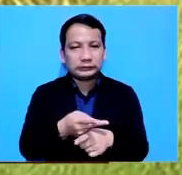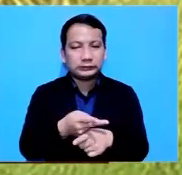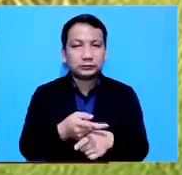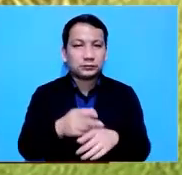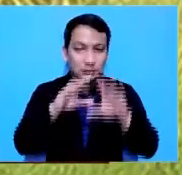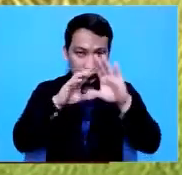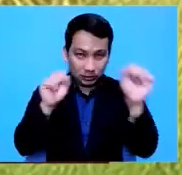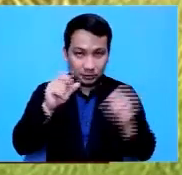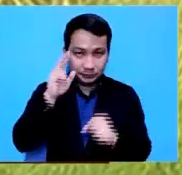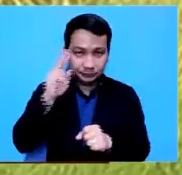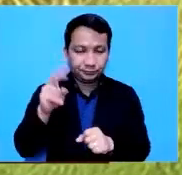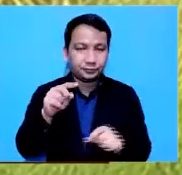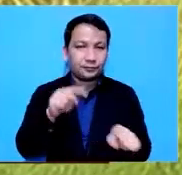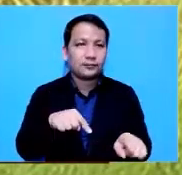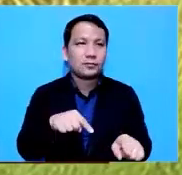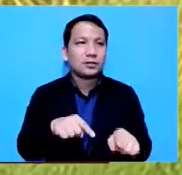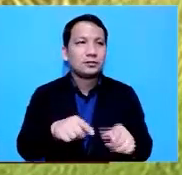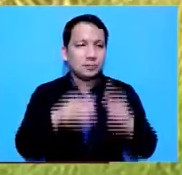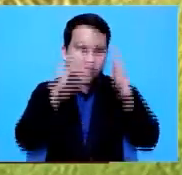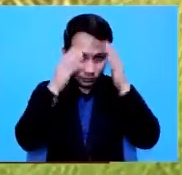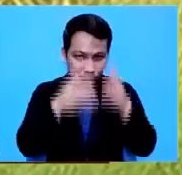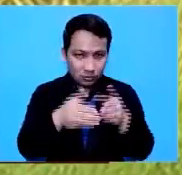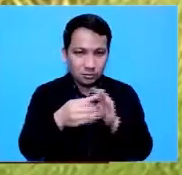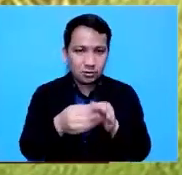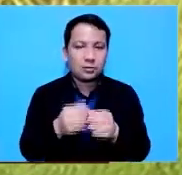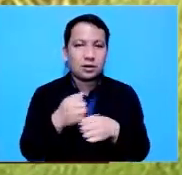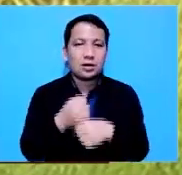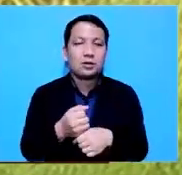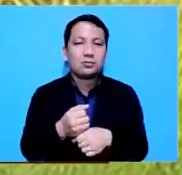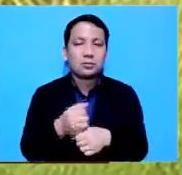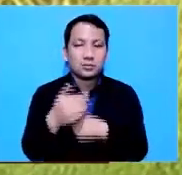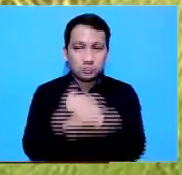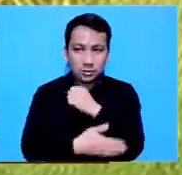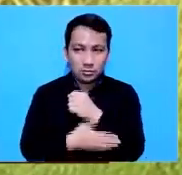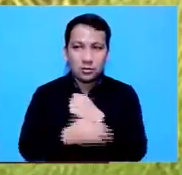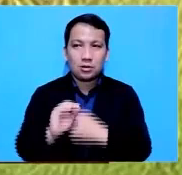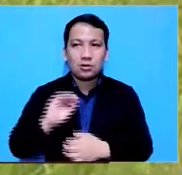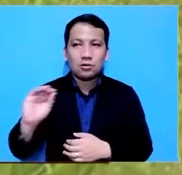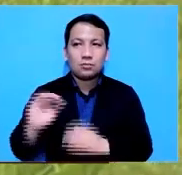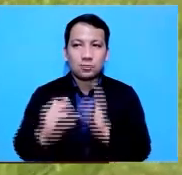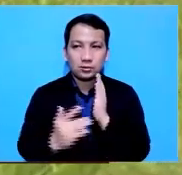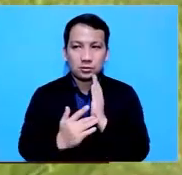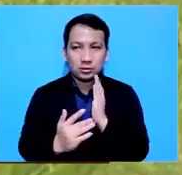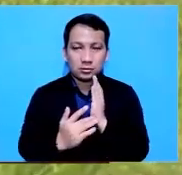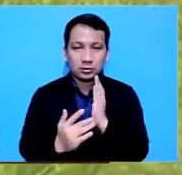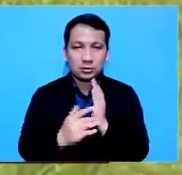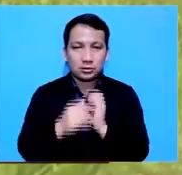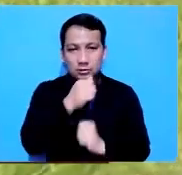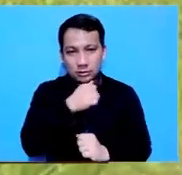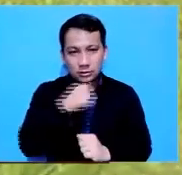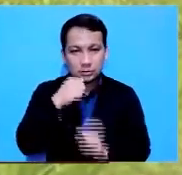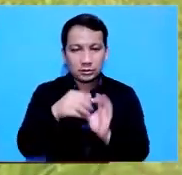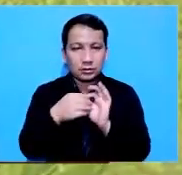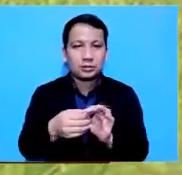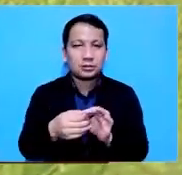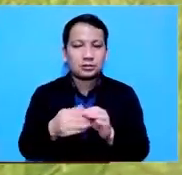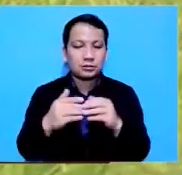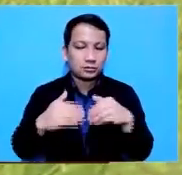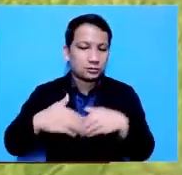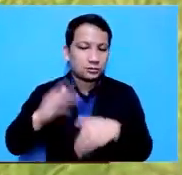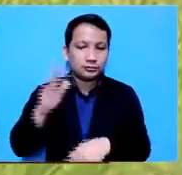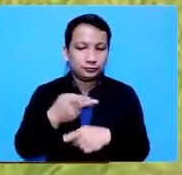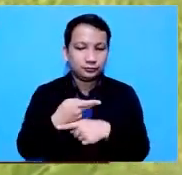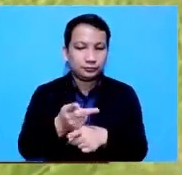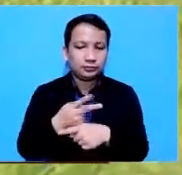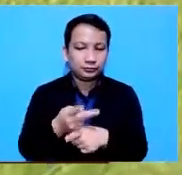Bongbong Marcos, pinatututukan ang pagkakaroon ng bansa ng sarili nating teknolohiya sa agrikultura para mapataas ang ani.